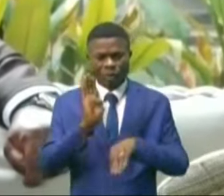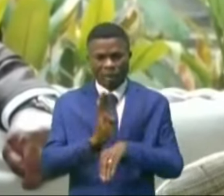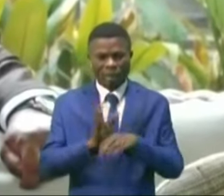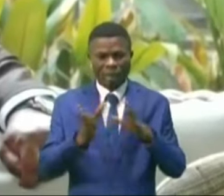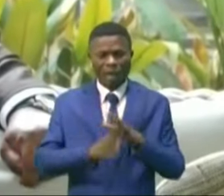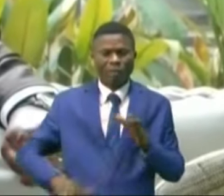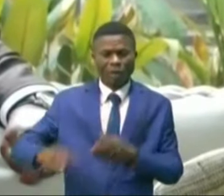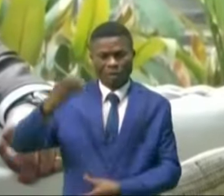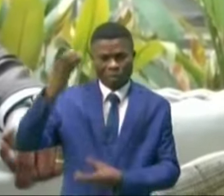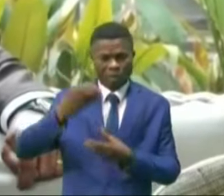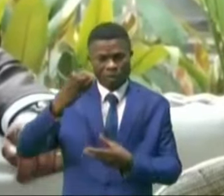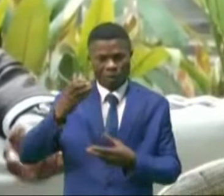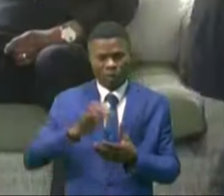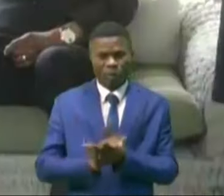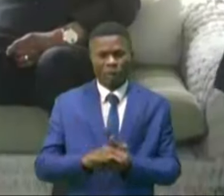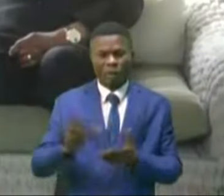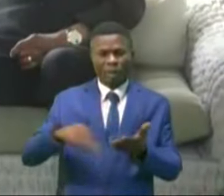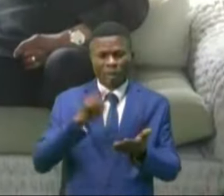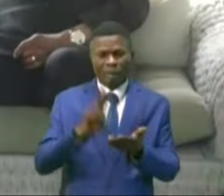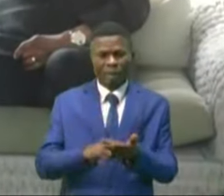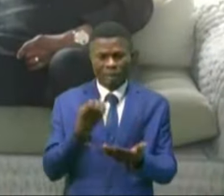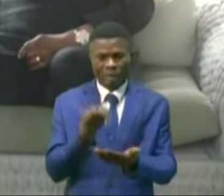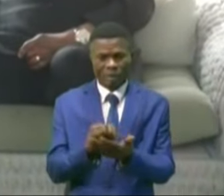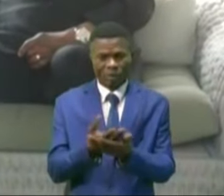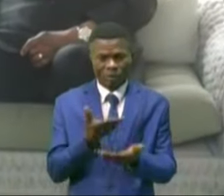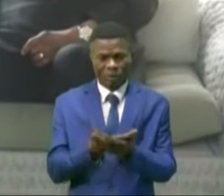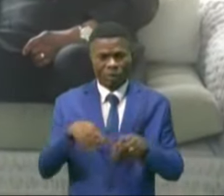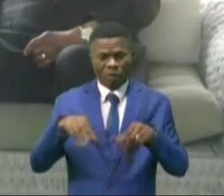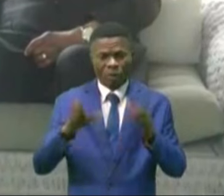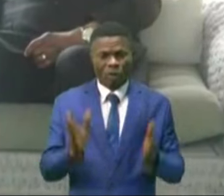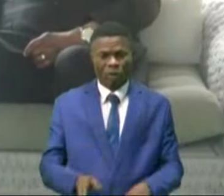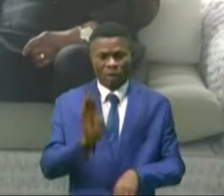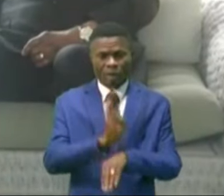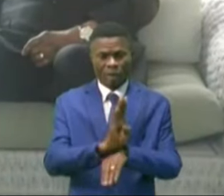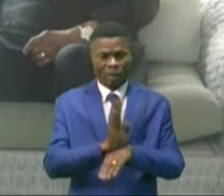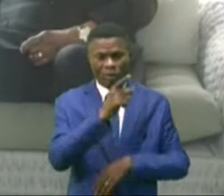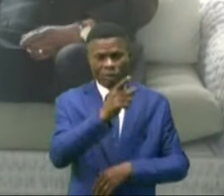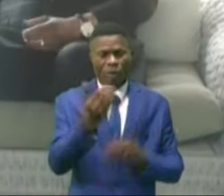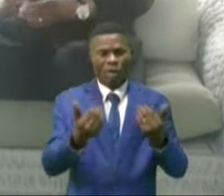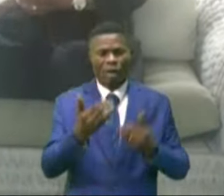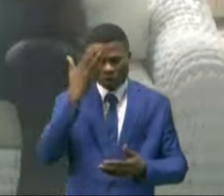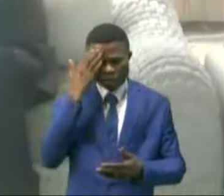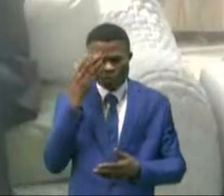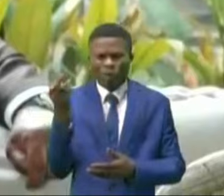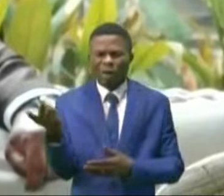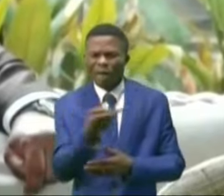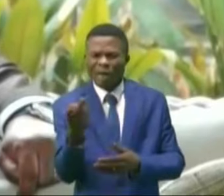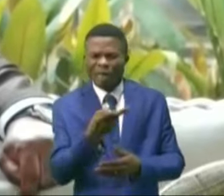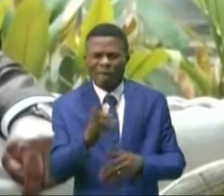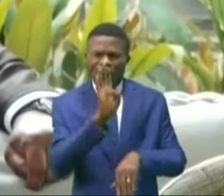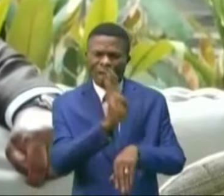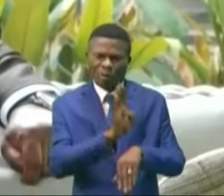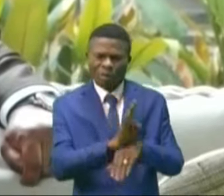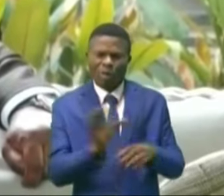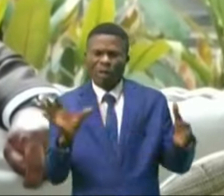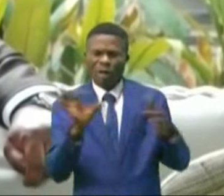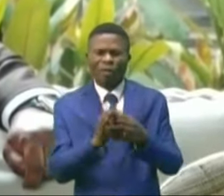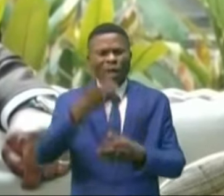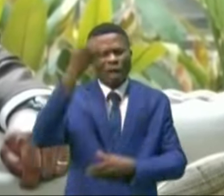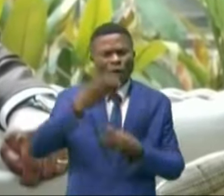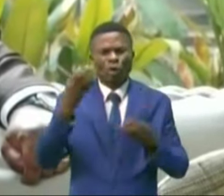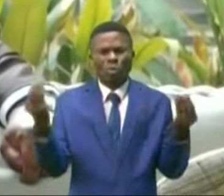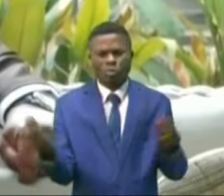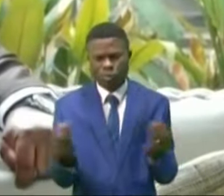Rwanda, sanctionnés par des accords économiques. Les Congolais de l'autre rive veulent savoir quel intérêt la République du Congo a